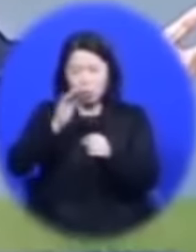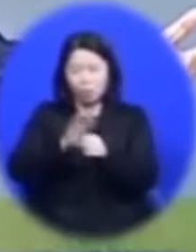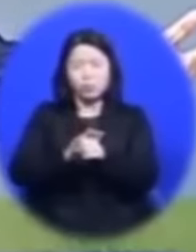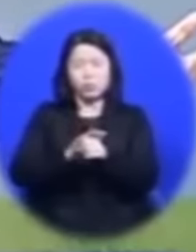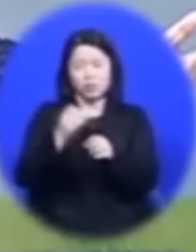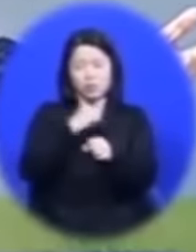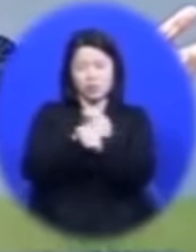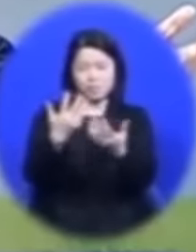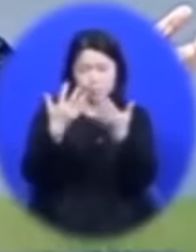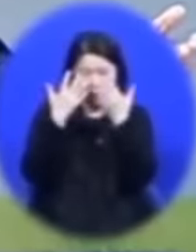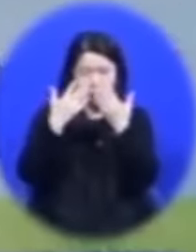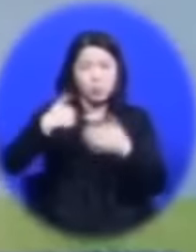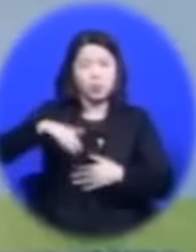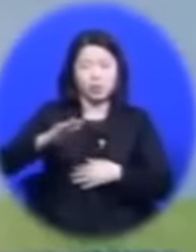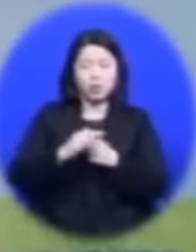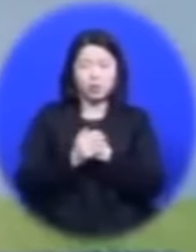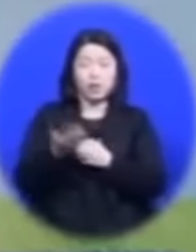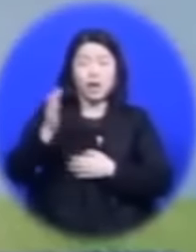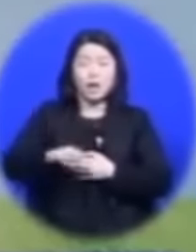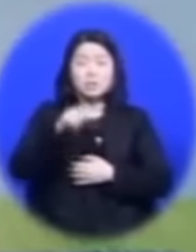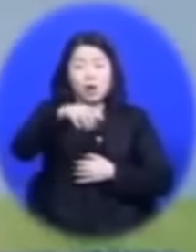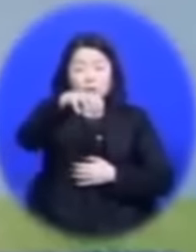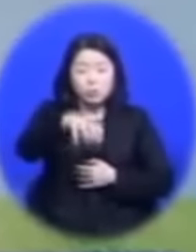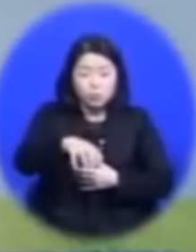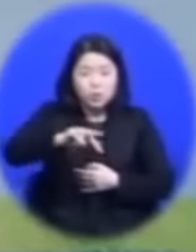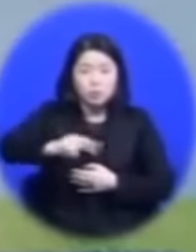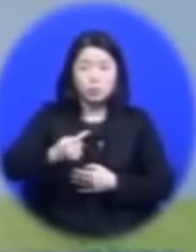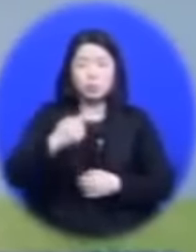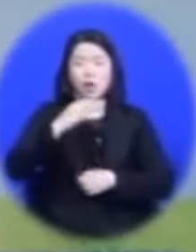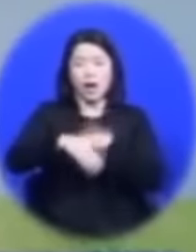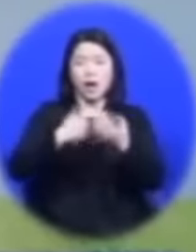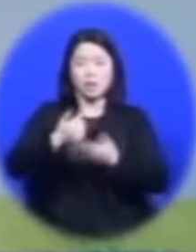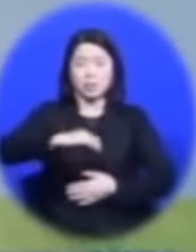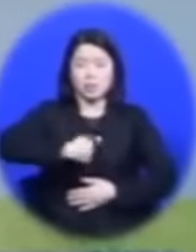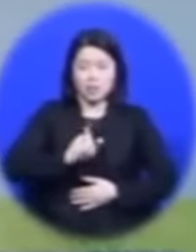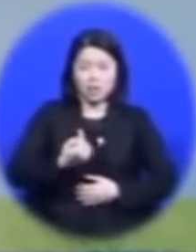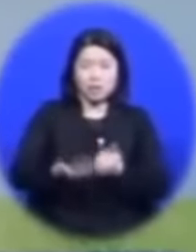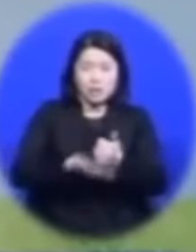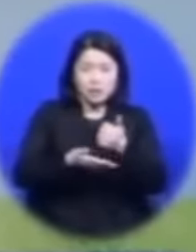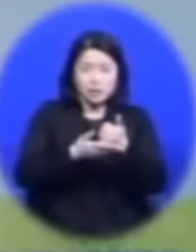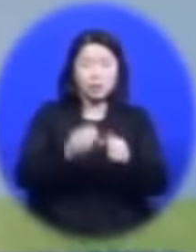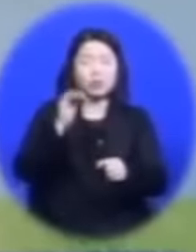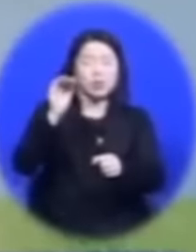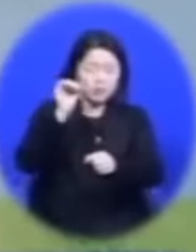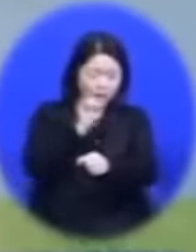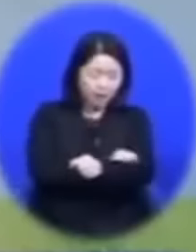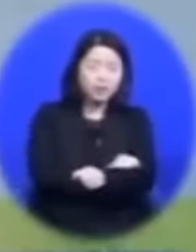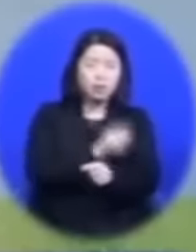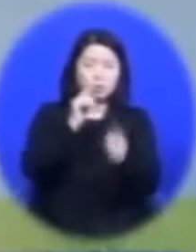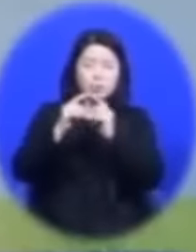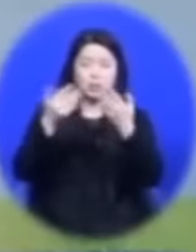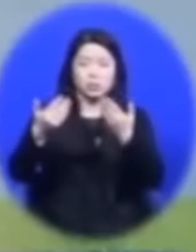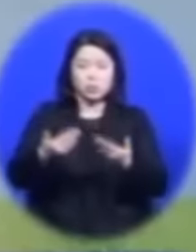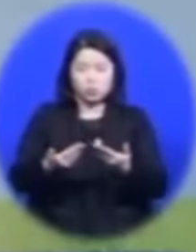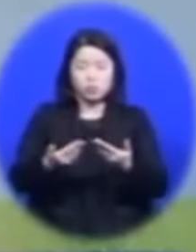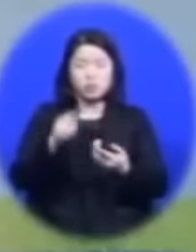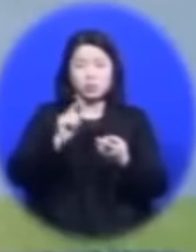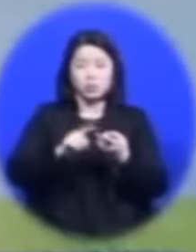갑니다. 그러나 그곳에서도 하나님이 자기를 칭찬하시고 잘했다고 말씀하시는 게